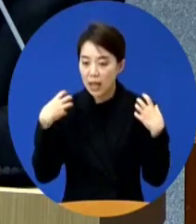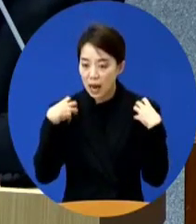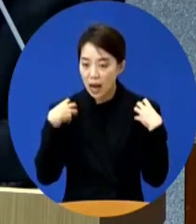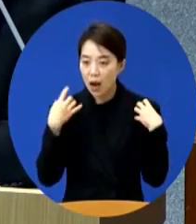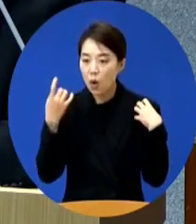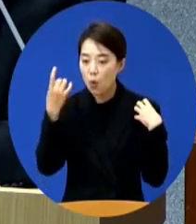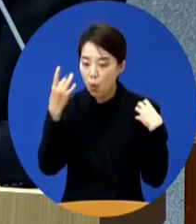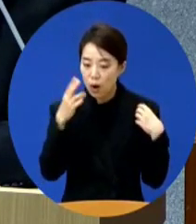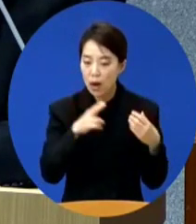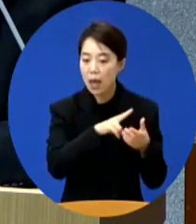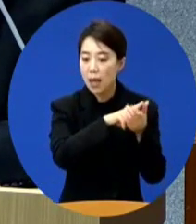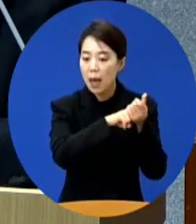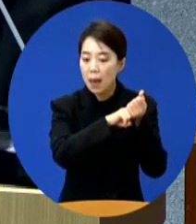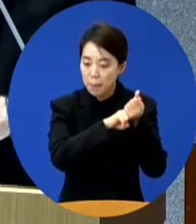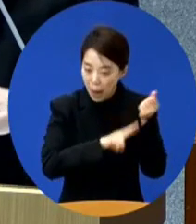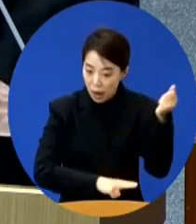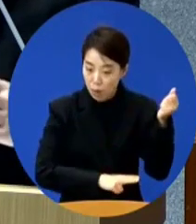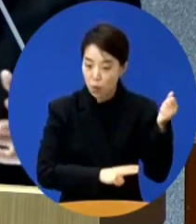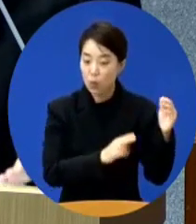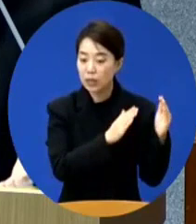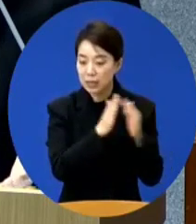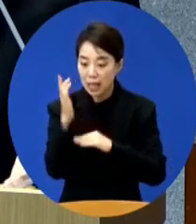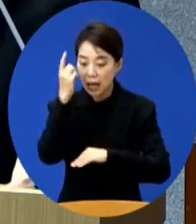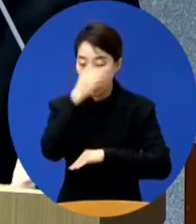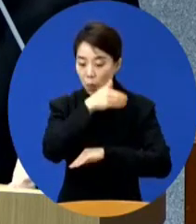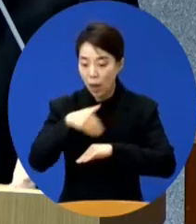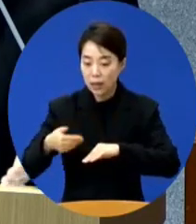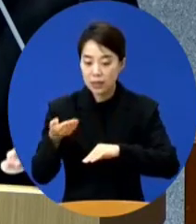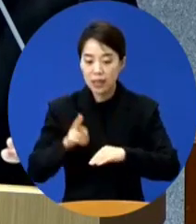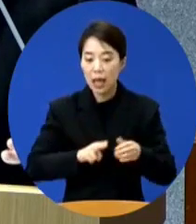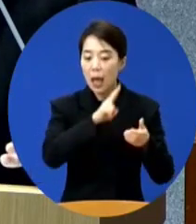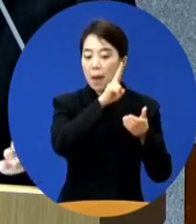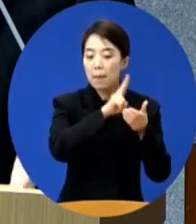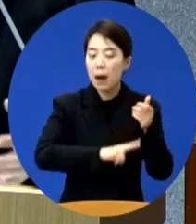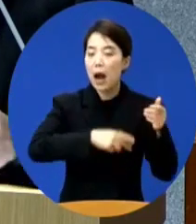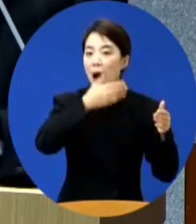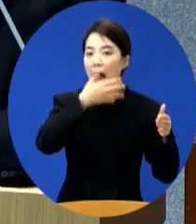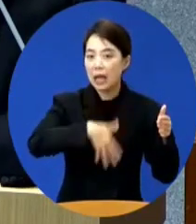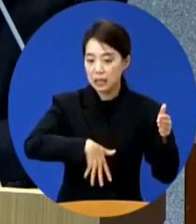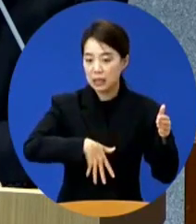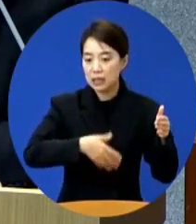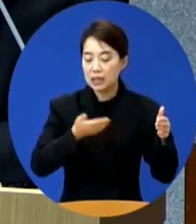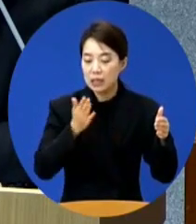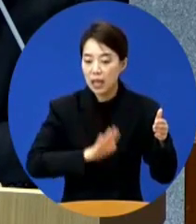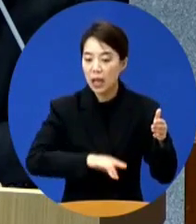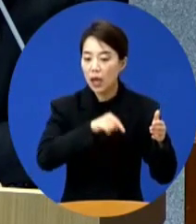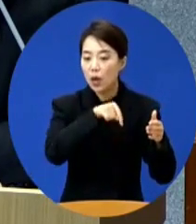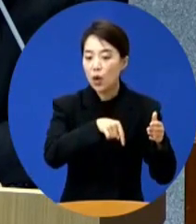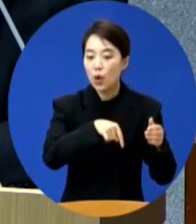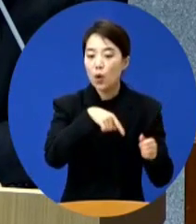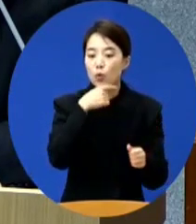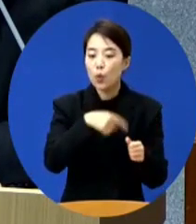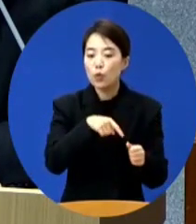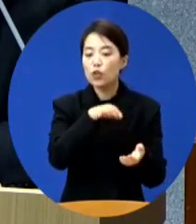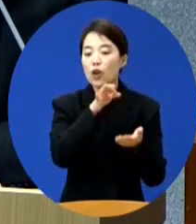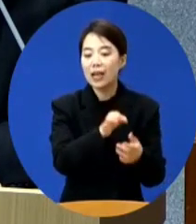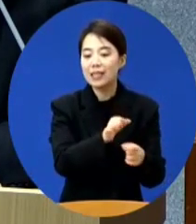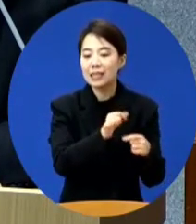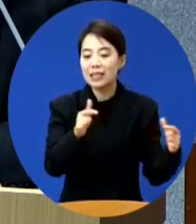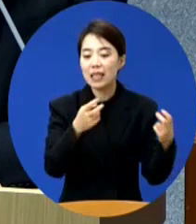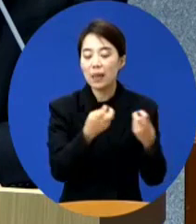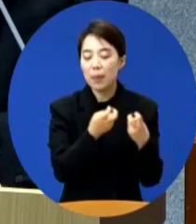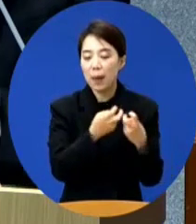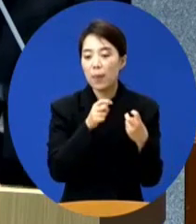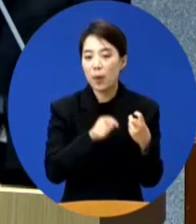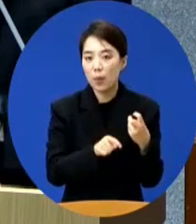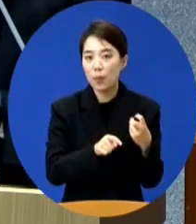하기로 되는데 그게 매각이 안 되니까 그 남부청사를 어떻게 하면 교육적 가치를 좀 극대화할 수 있는 방향으로 활용할